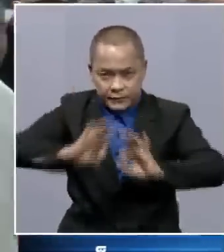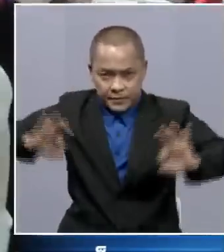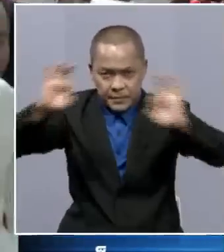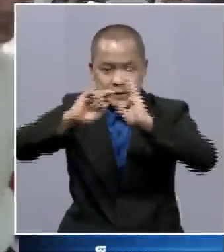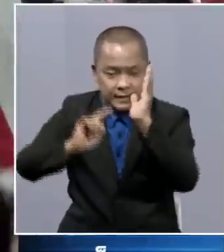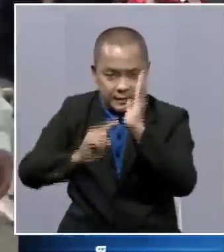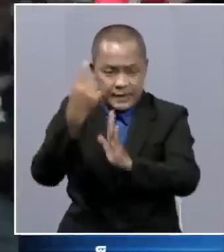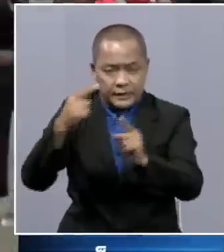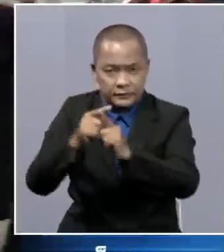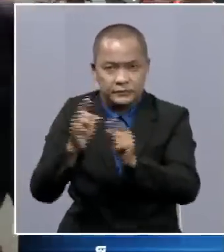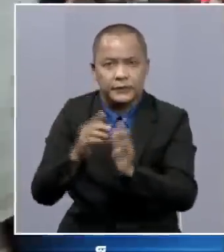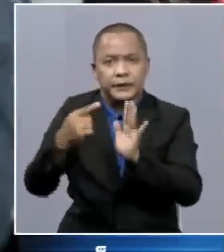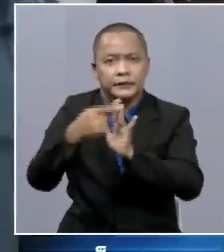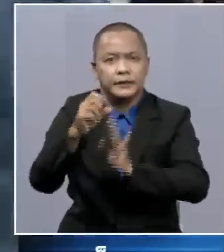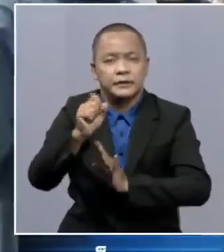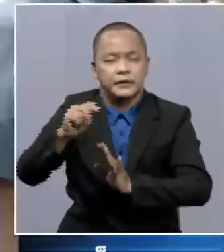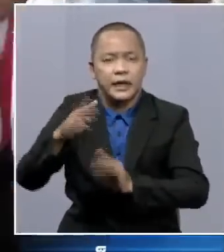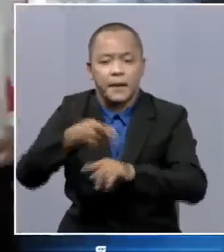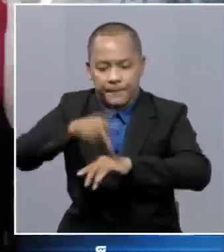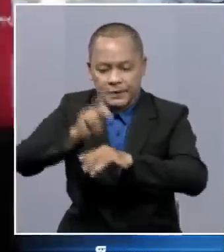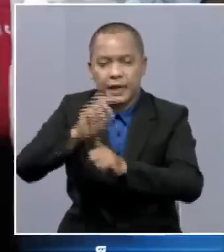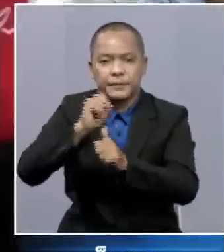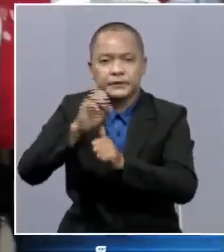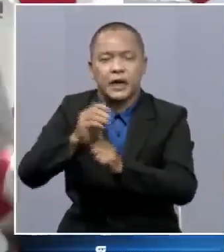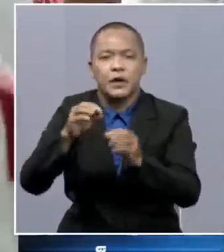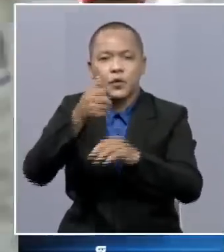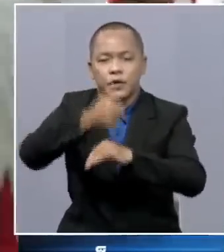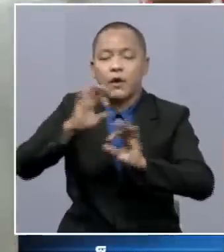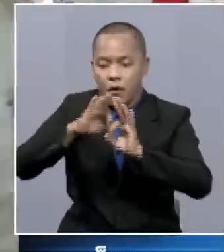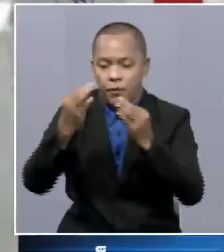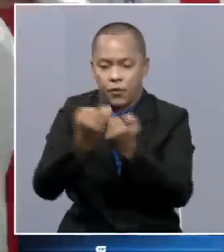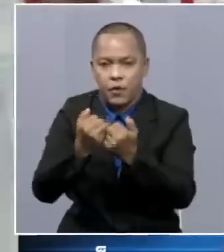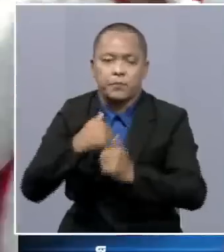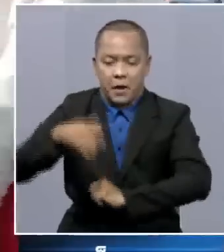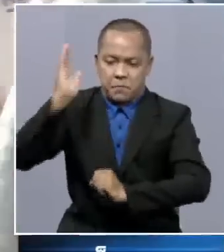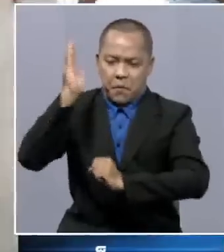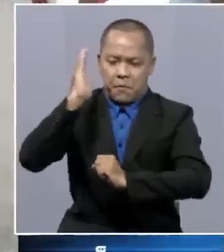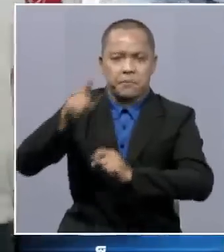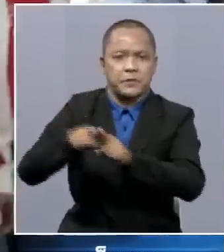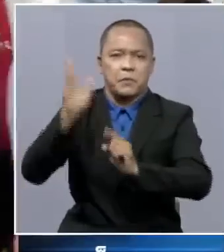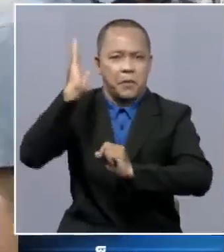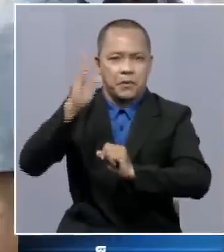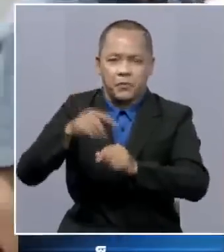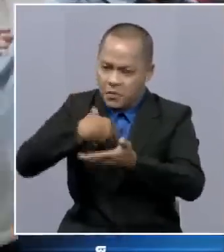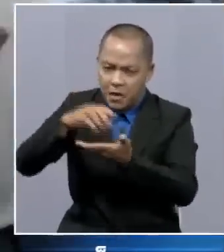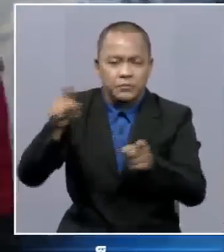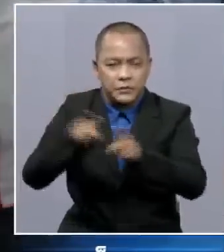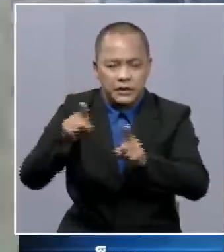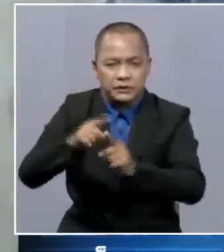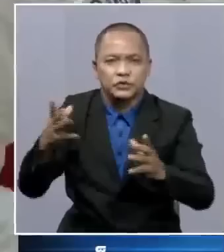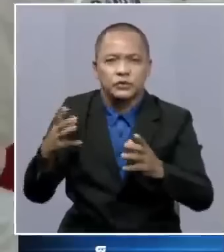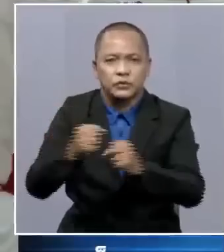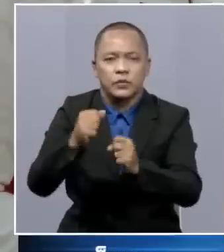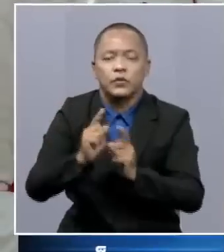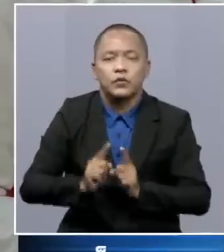นครั้งแรกนะคะที่คุณเศรษฐาทวีสินประธานที่ปรึกษาหัวหน้าครอบครัวเพื่อไทยจะขึ้นเวทีปราศัยใหญ่ด้วยค่ะแล้วก็จะ